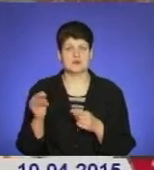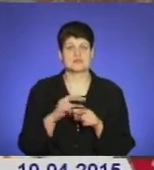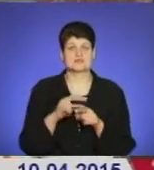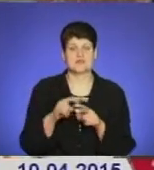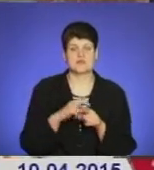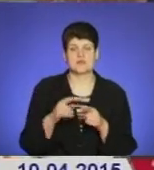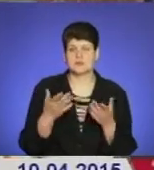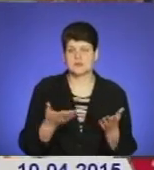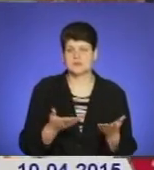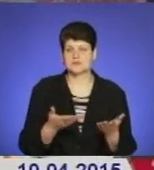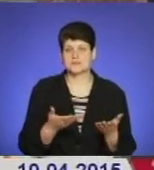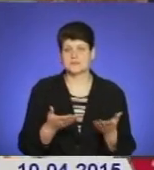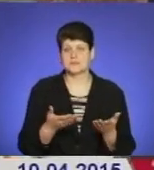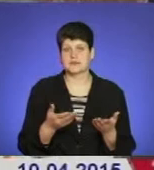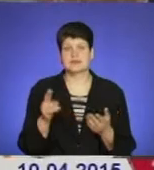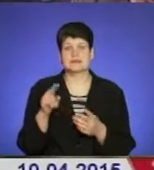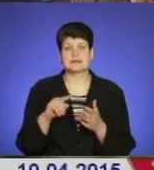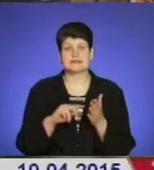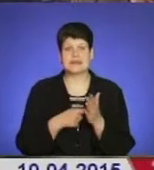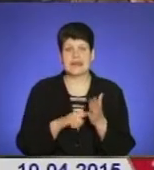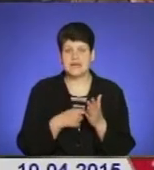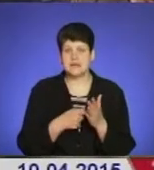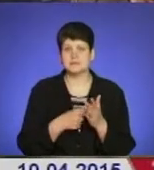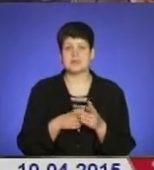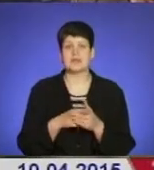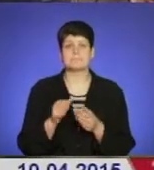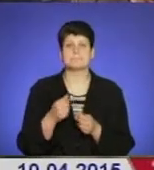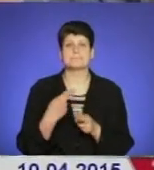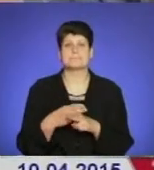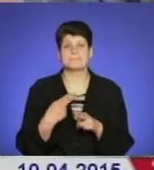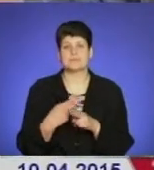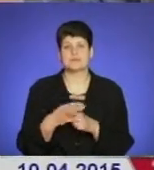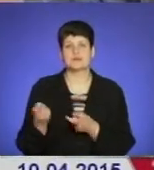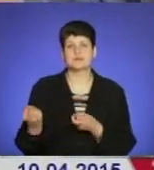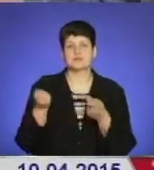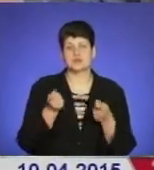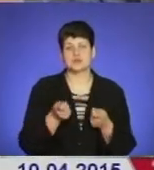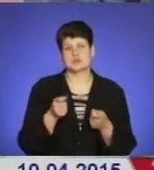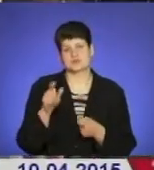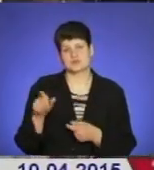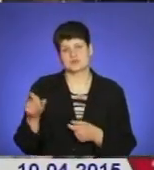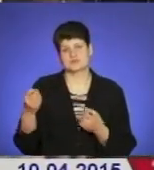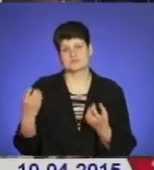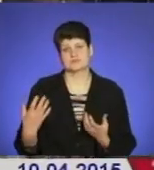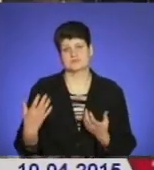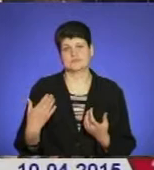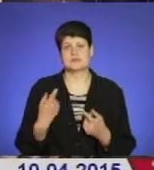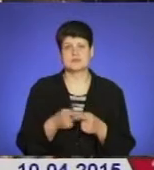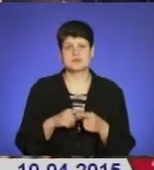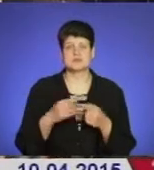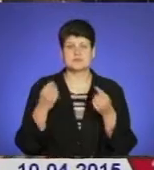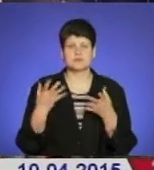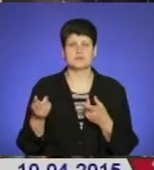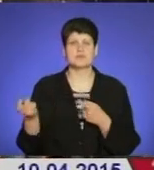зварювальні апарати, дрелі. Матеріали для виготовлення кішок приносять небайдужі. Це підножний матеріал,